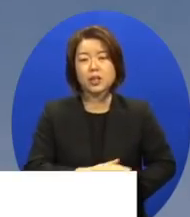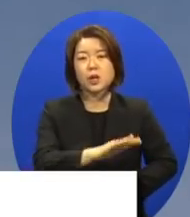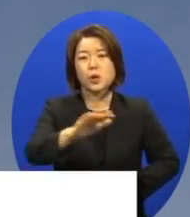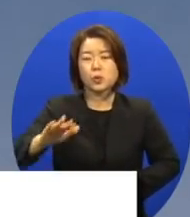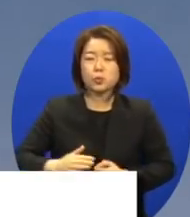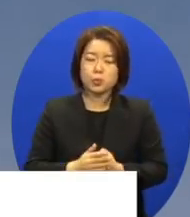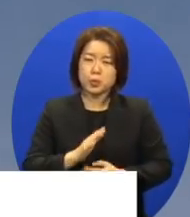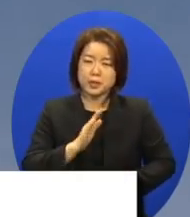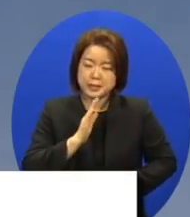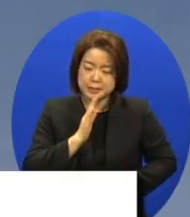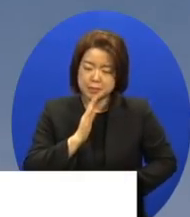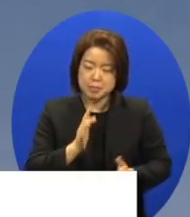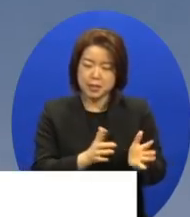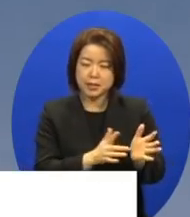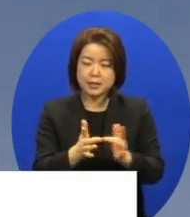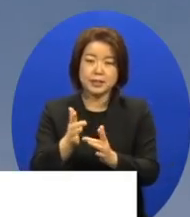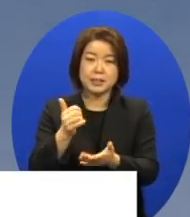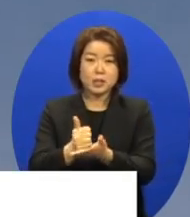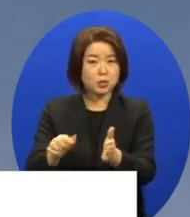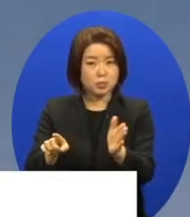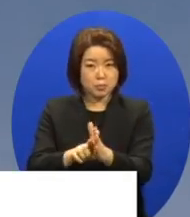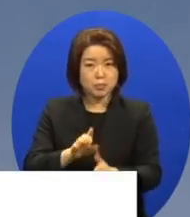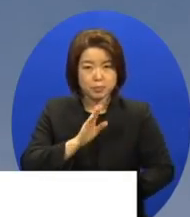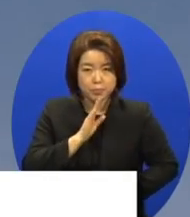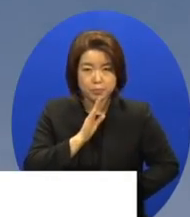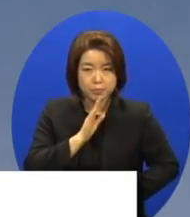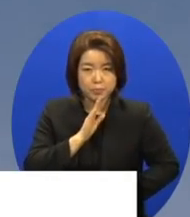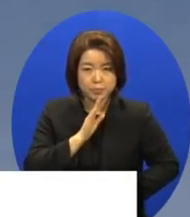예수님을 믿는 겁니까